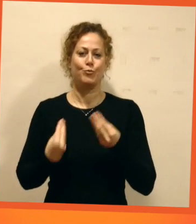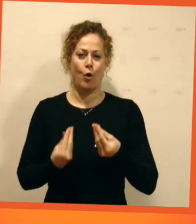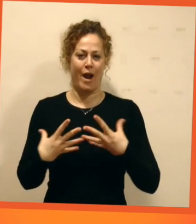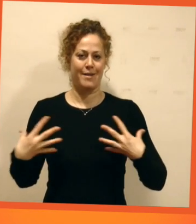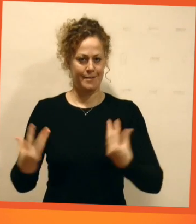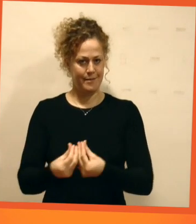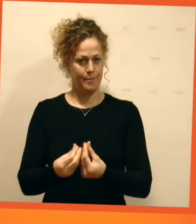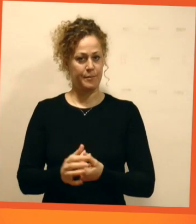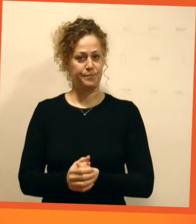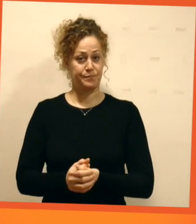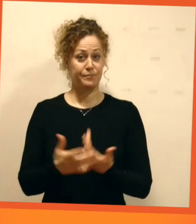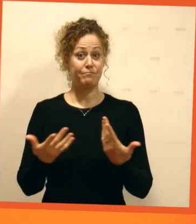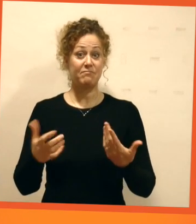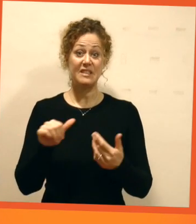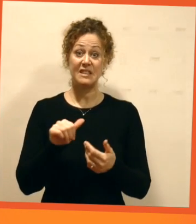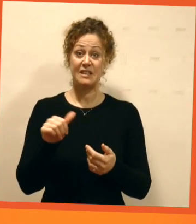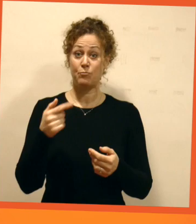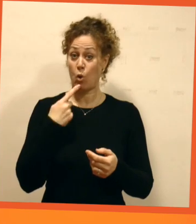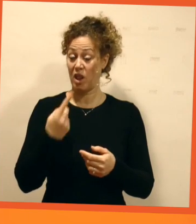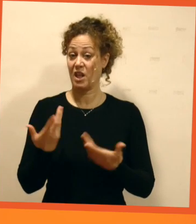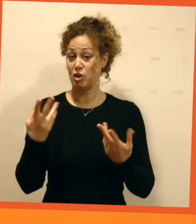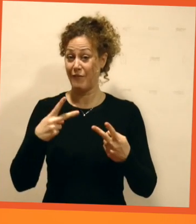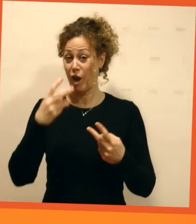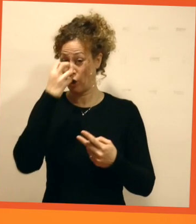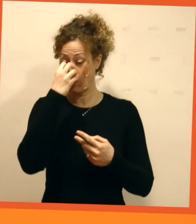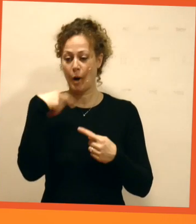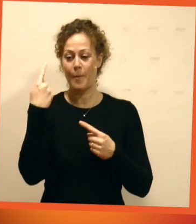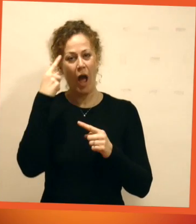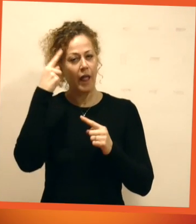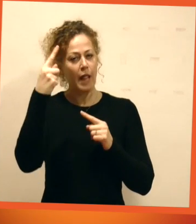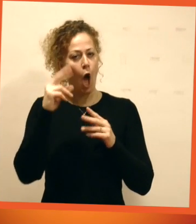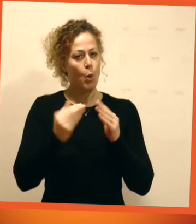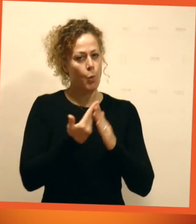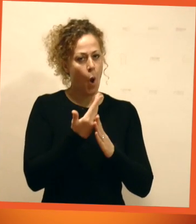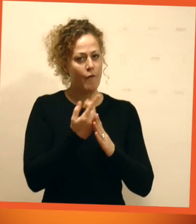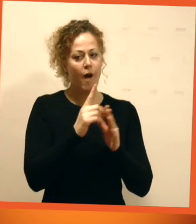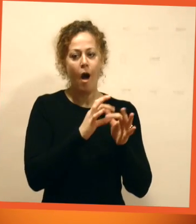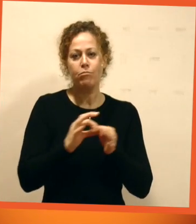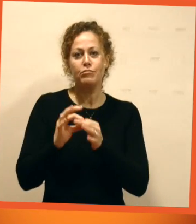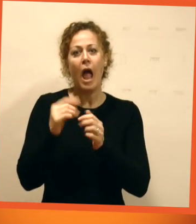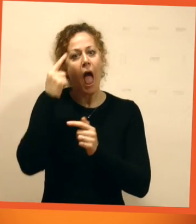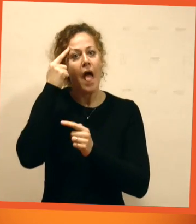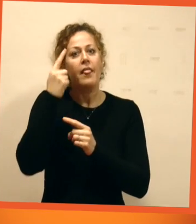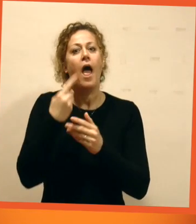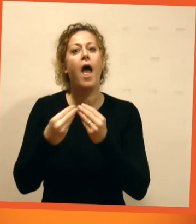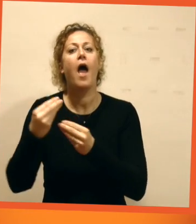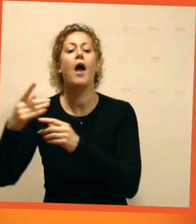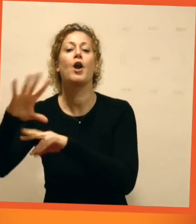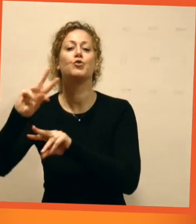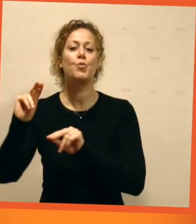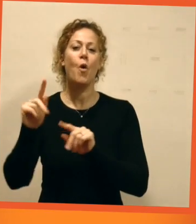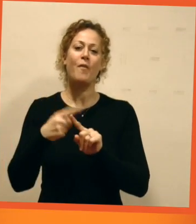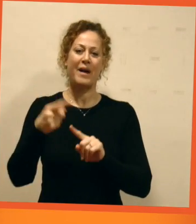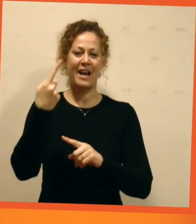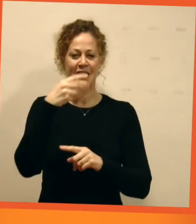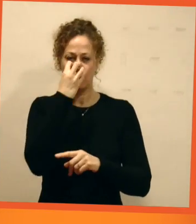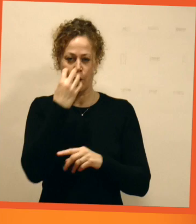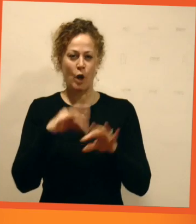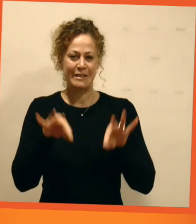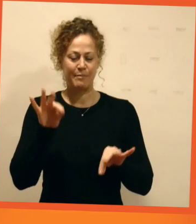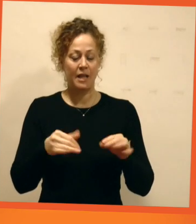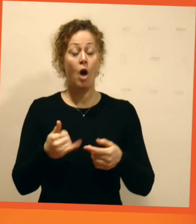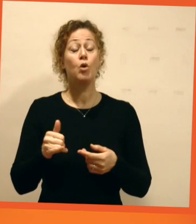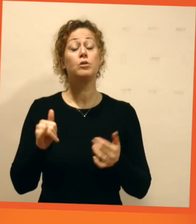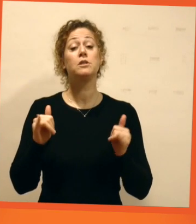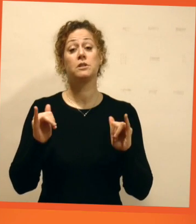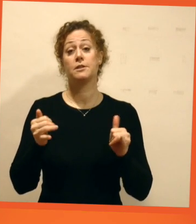per poi fare il circo, che magari da quelle idee nuove vengono altre idee per lo spettacolo. Sì, sì. Invece gli spettacoli li fate